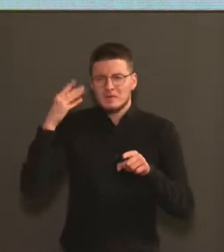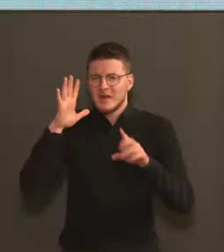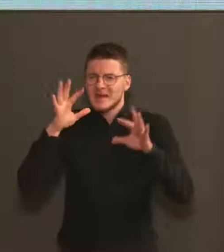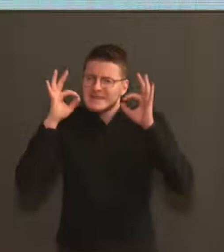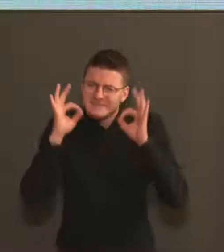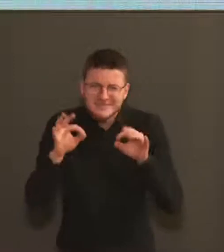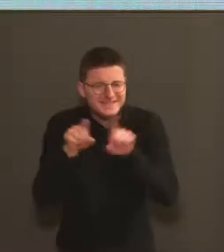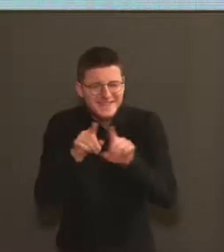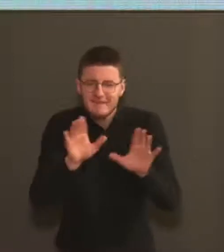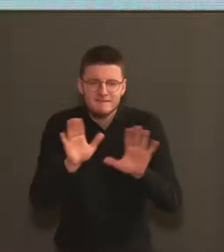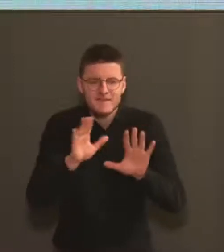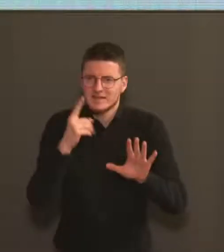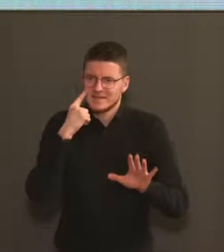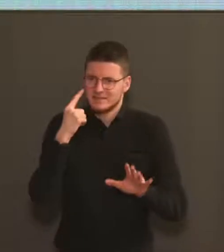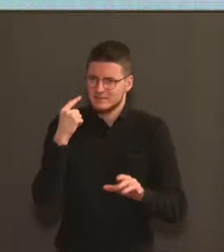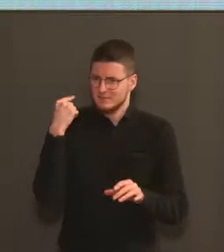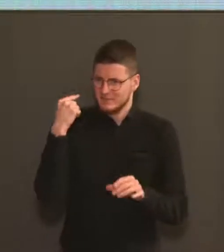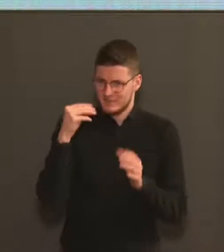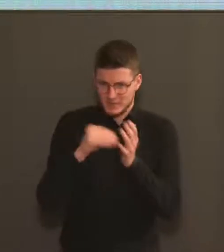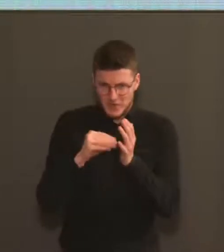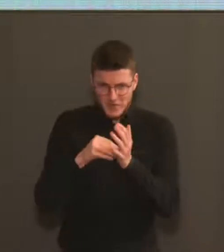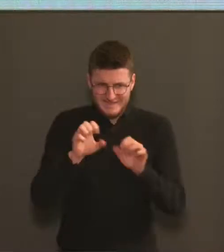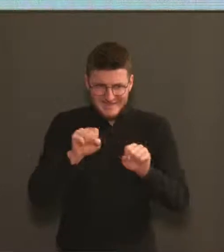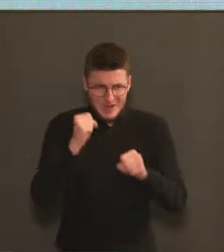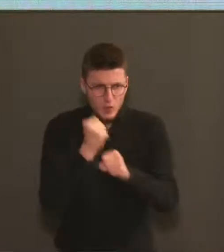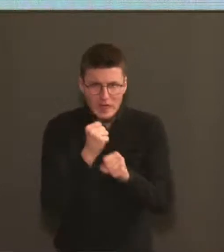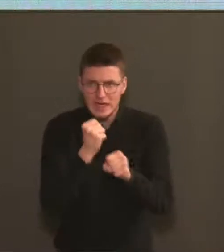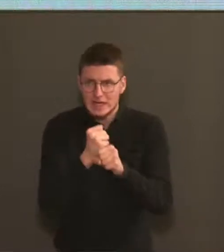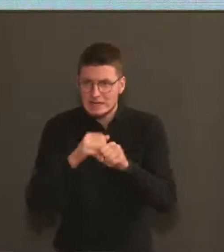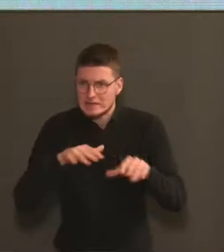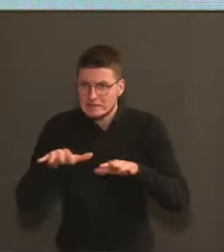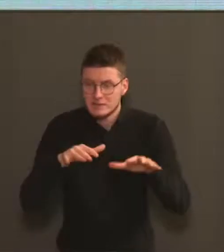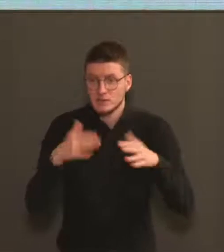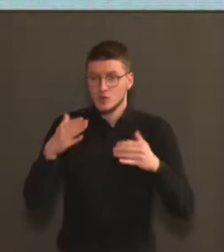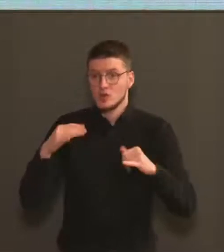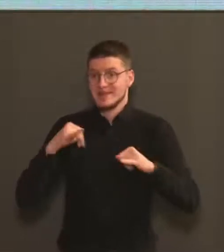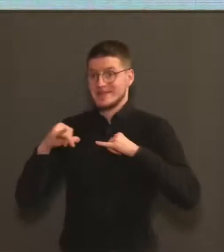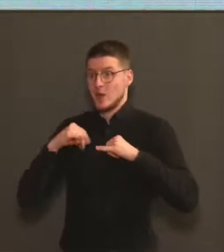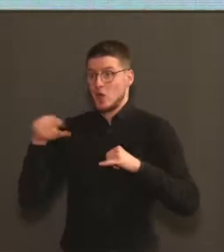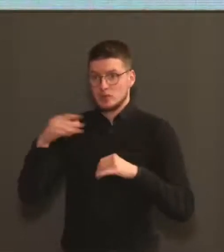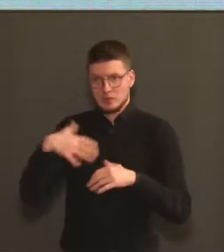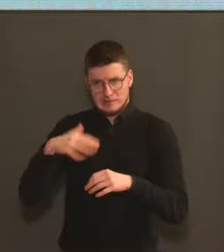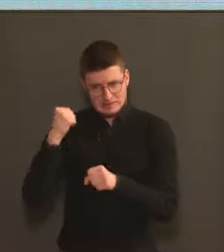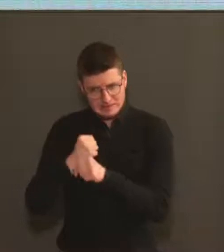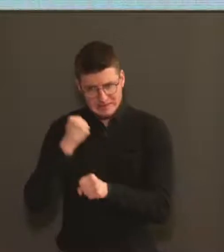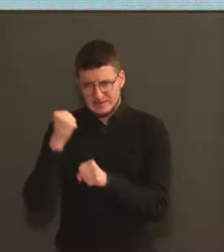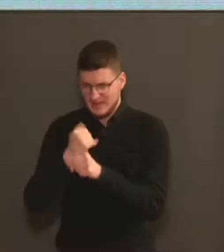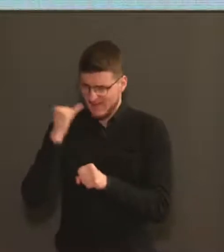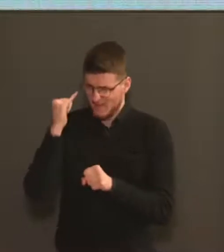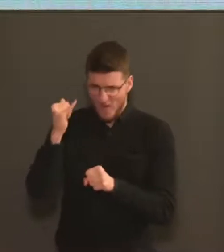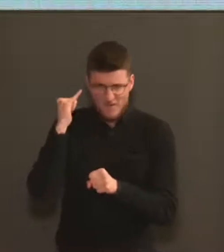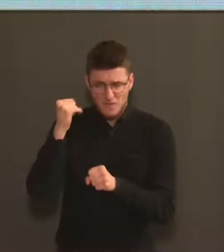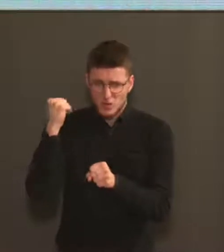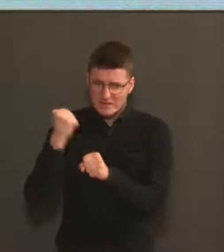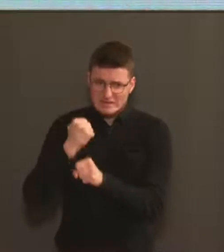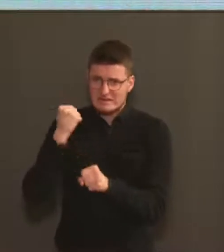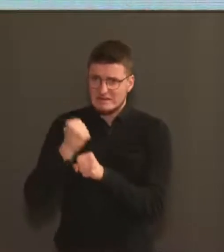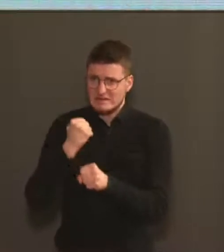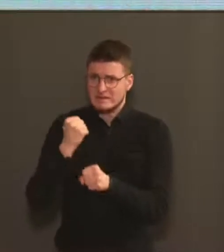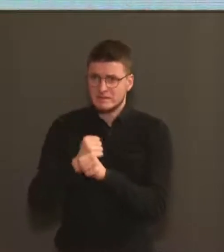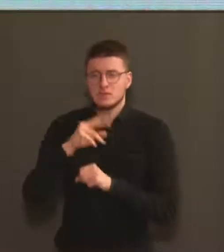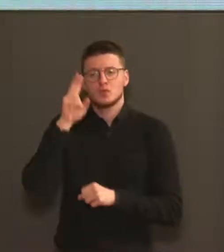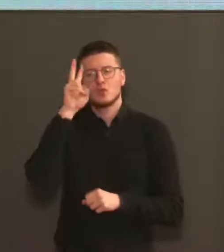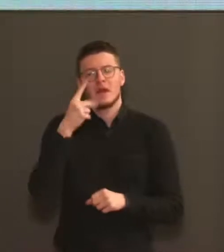illustreert natuurlijk het feit dat de ziekenhuizen momenteel nog steeds een zeer hoge belasting kennen. Normaal liggen er in onze